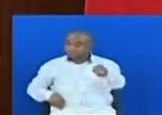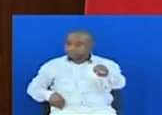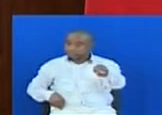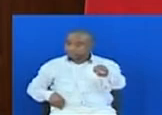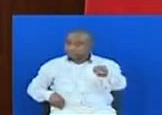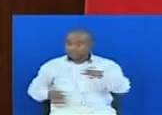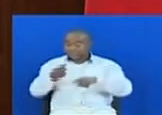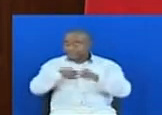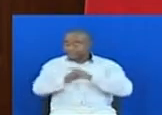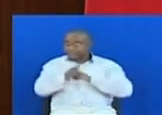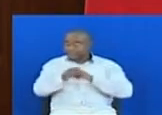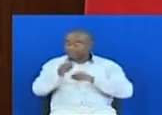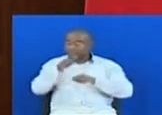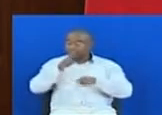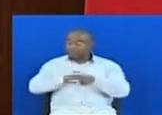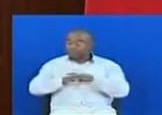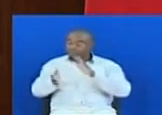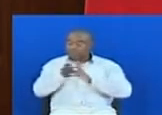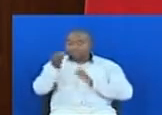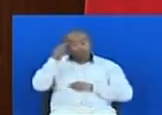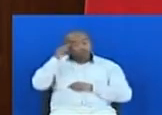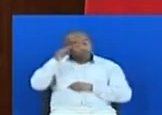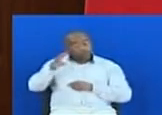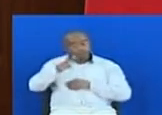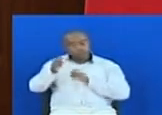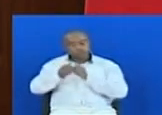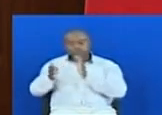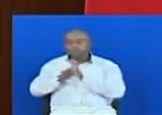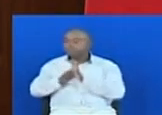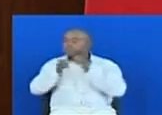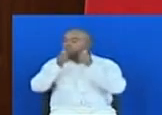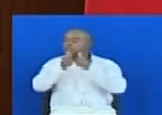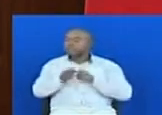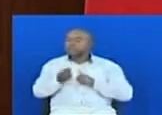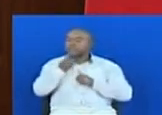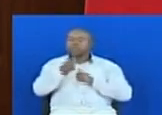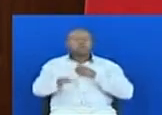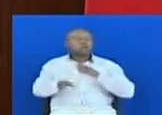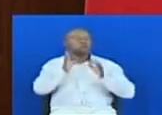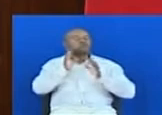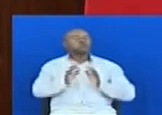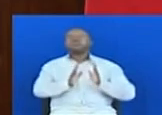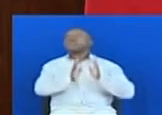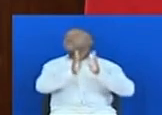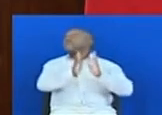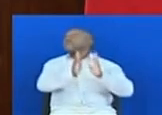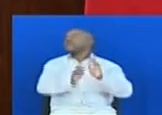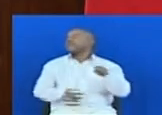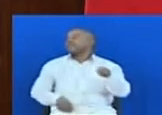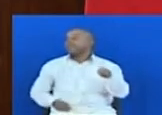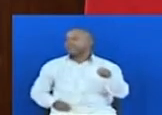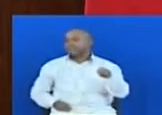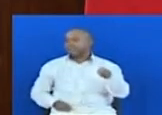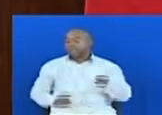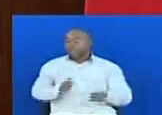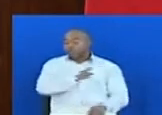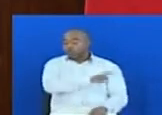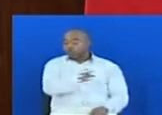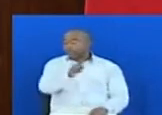hili alisema uchaguzi utakuwa pale pale. Maneno yake hayakuanguka. Wiki